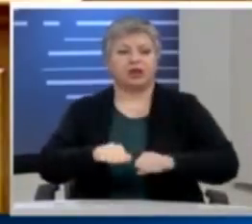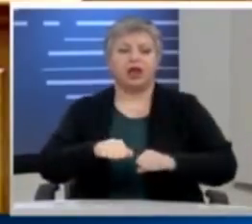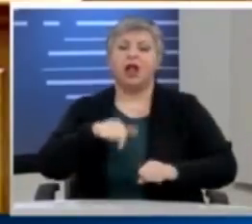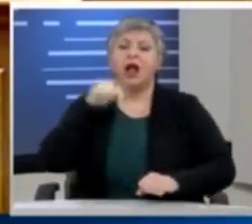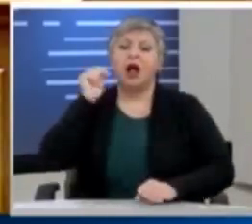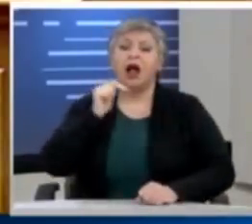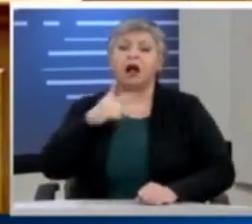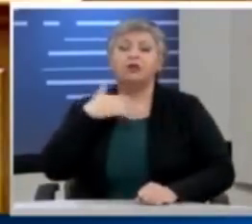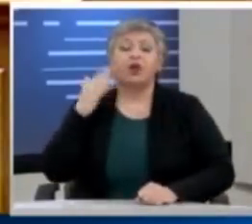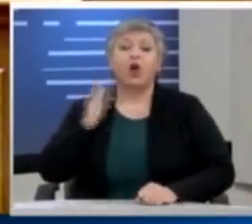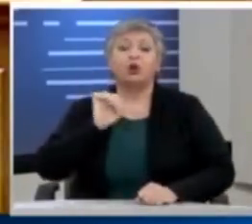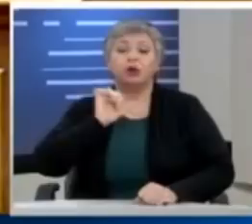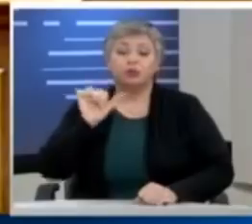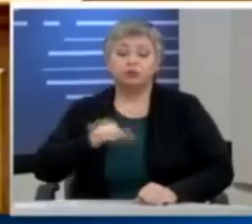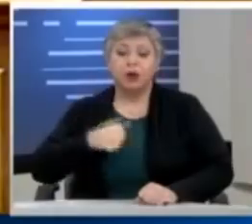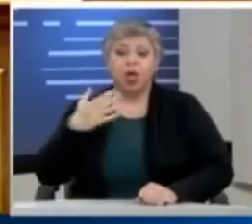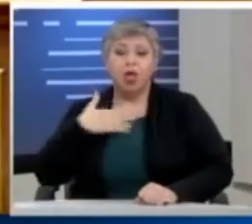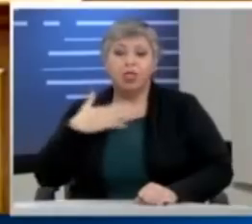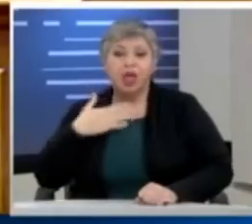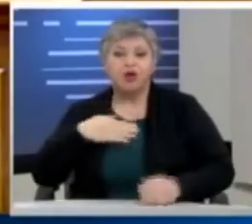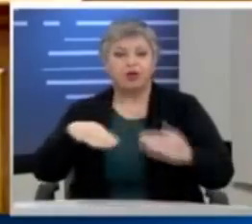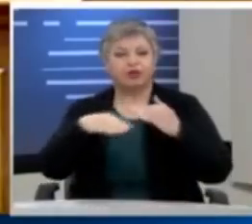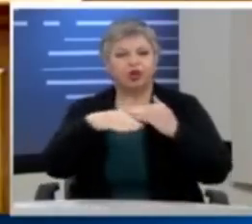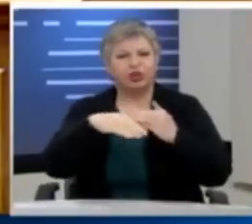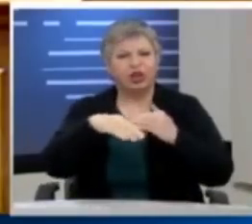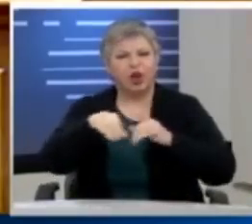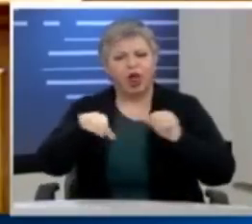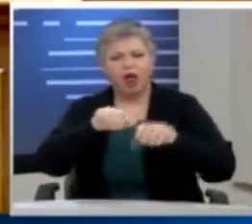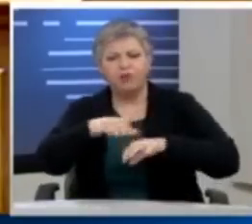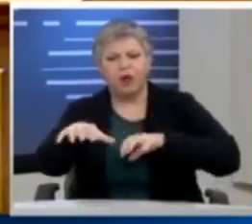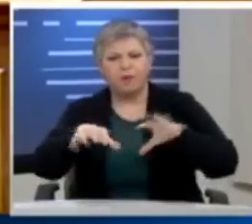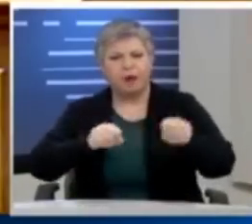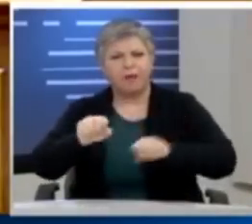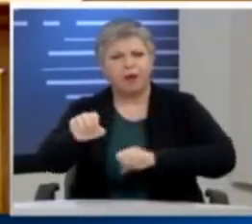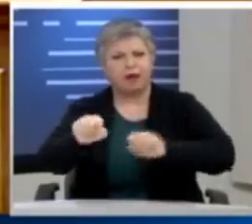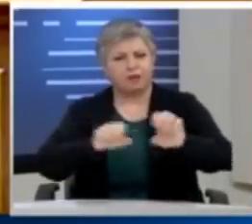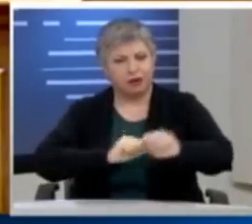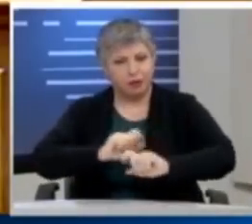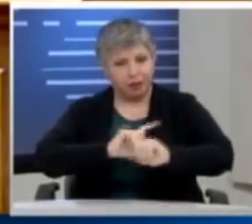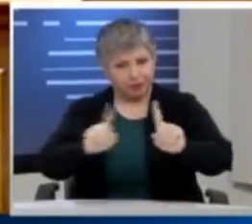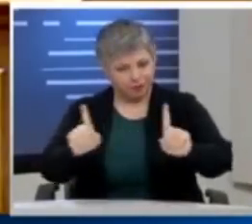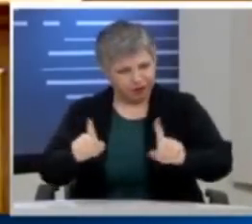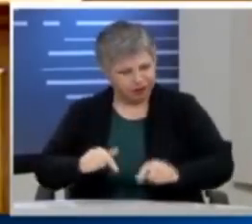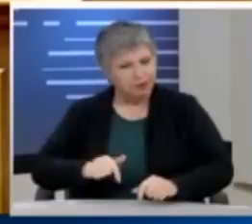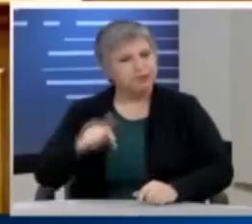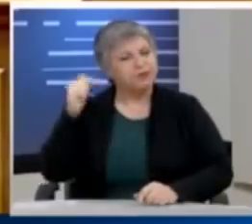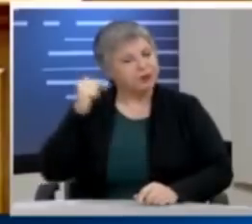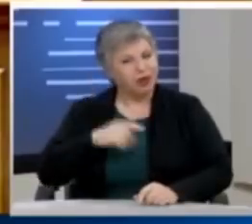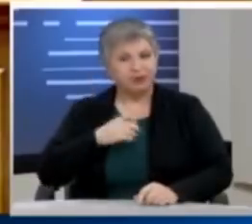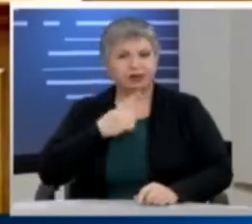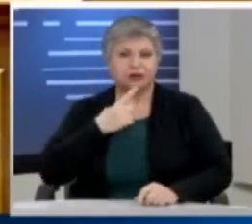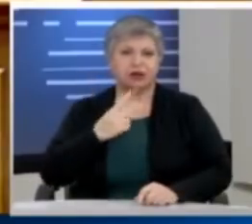των υπεριαλιστικών κέντρων για αλλαγή συνόρων στην περιοχή. Στήριξε τις θέσεις του πάνω στο